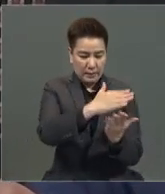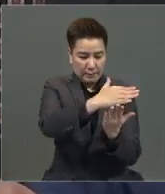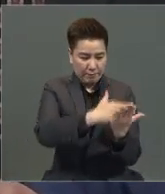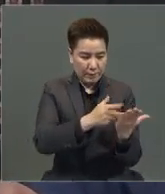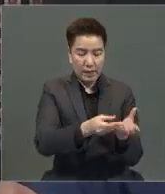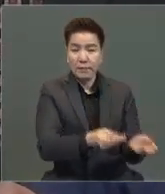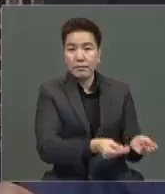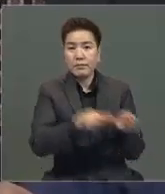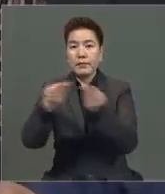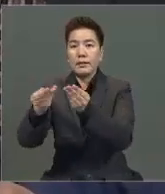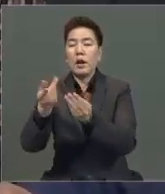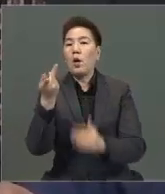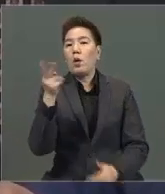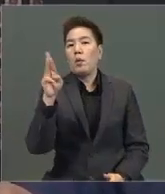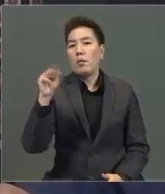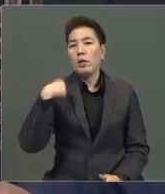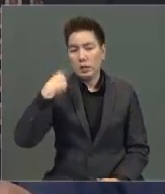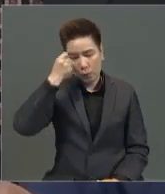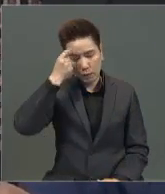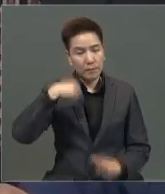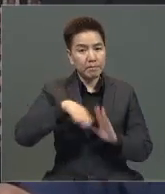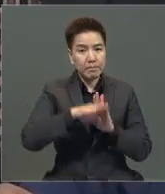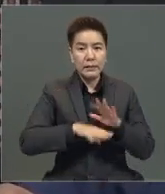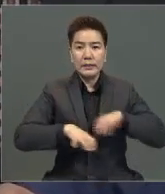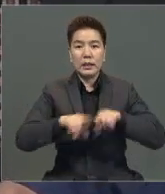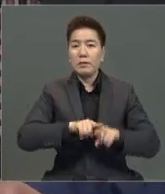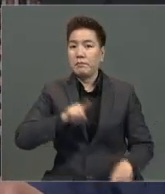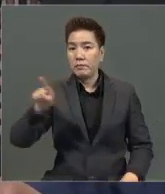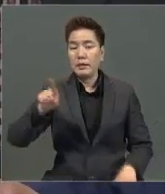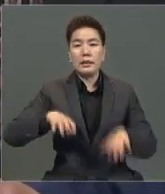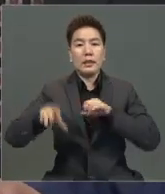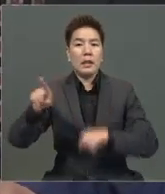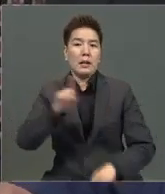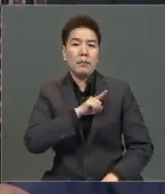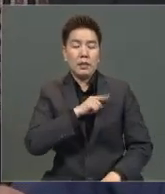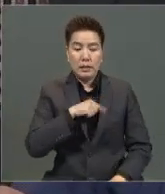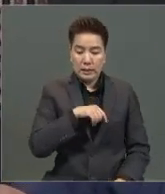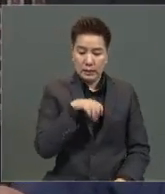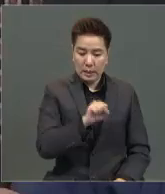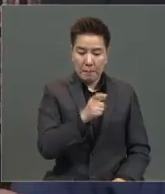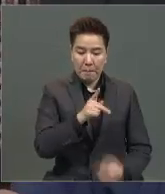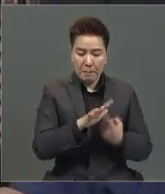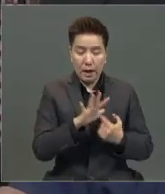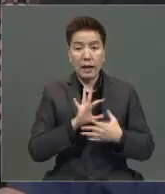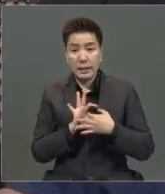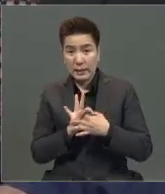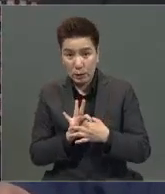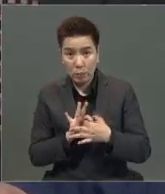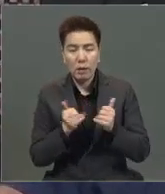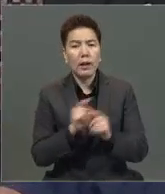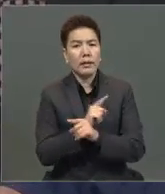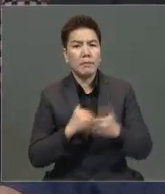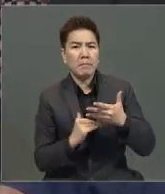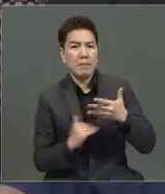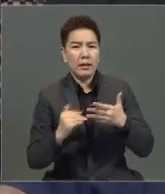ายบริหารเขาคือเราเข้าใจบทบาททั้งหมดในฝ่ายบริหารก็เป็นผู้ดูแลสภาพอเข้าไปเกี่ยวข้องได้ในระดับหนึ่งจะไ